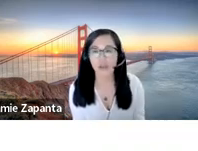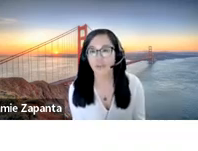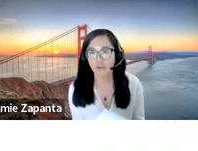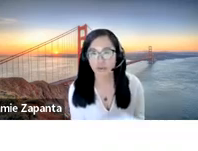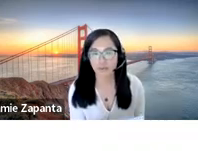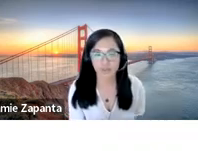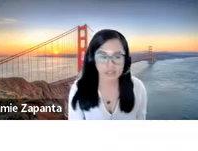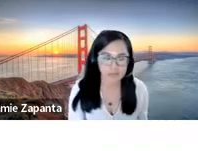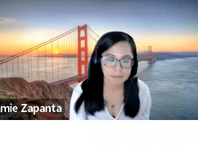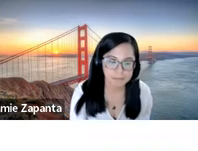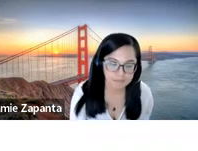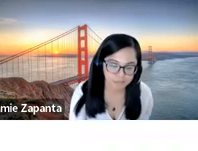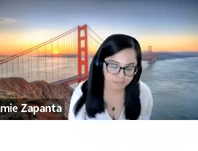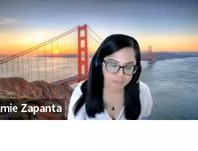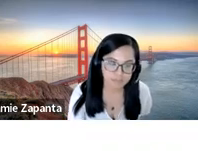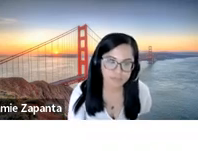you out in your community.